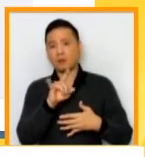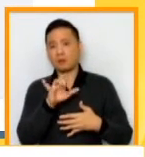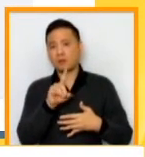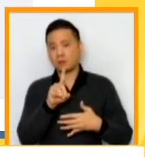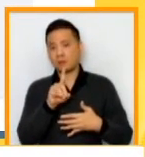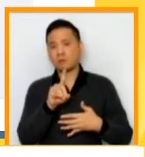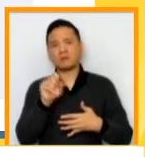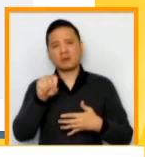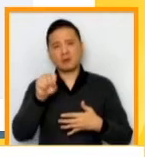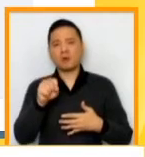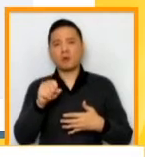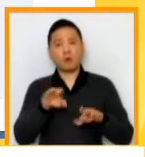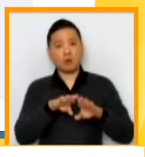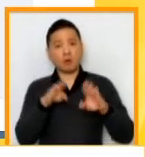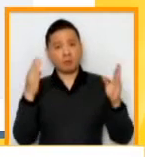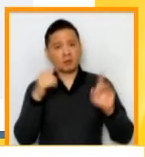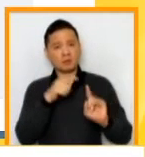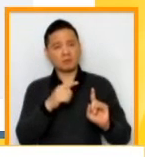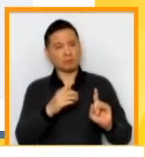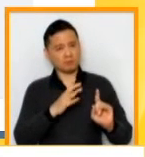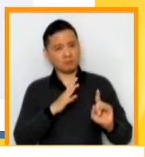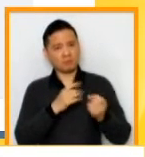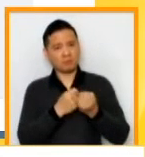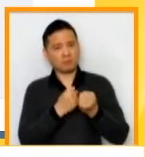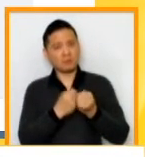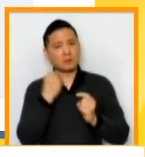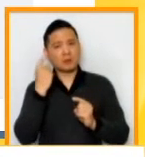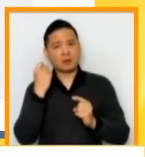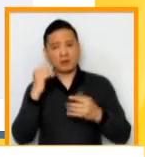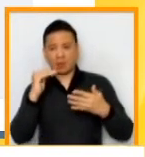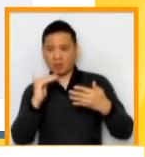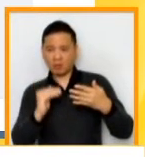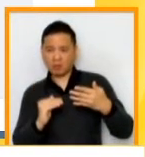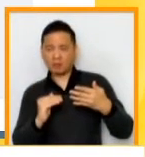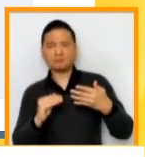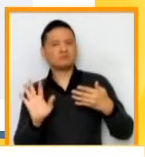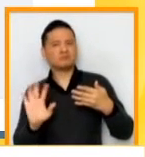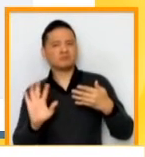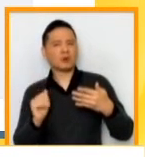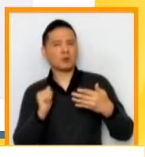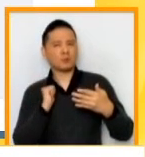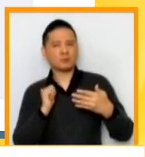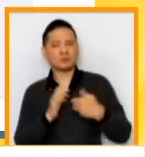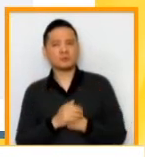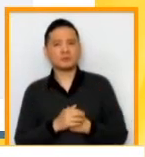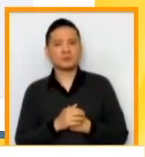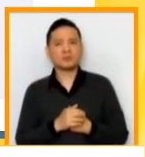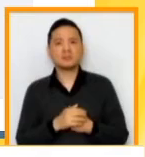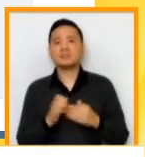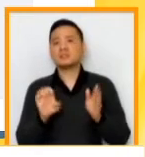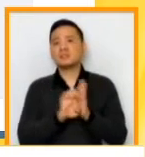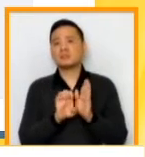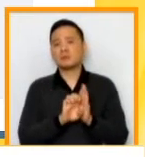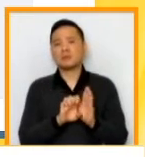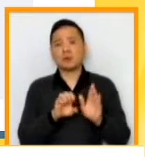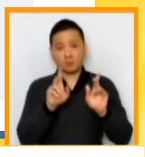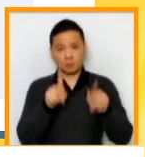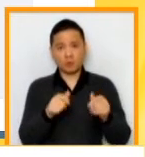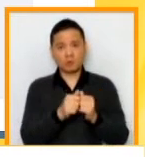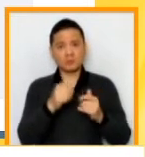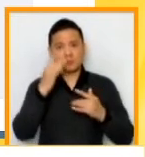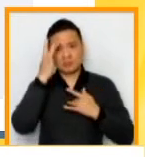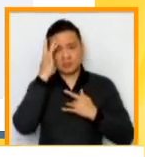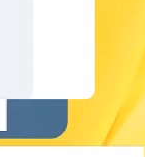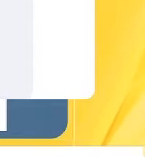daw munang ibaba o luwagan yung alert level. Tulad lang daw yan ng isang taong may sakit. Magpahinga raw muna ng mabuti dahil